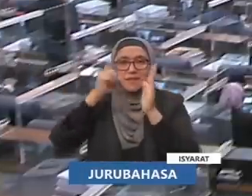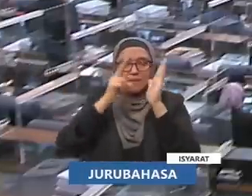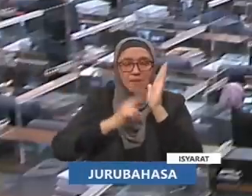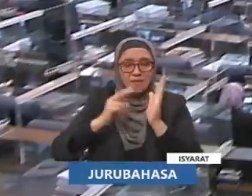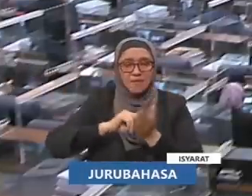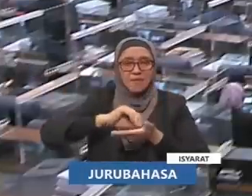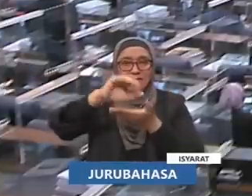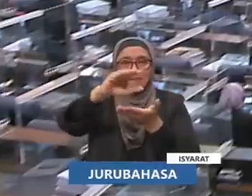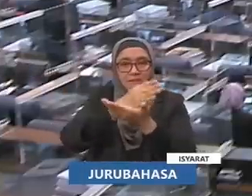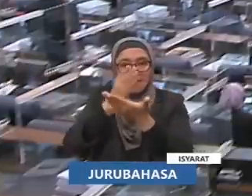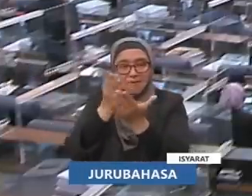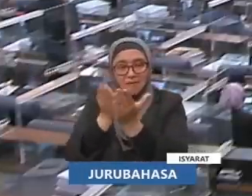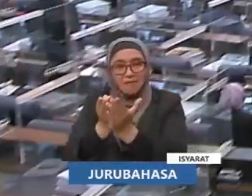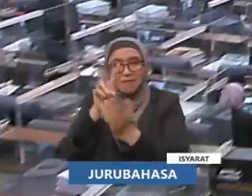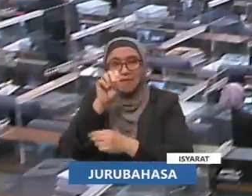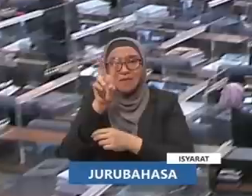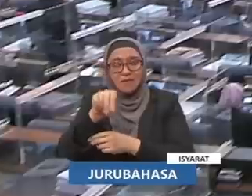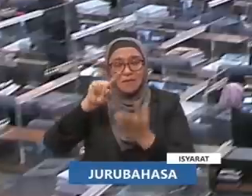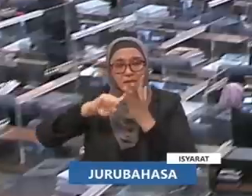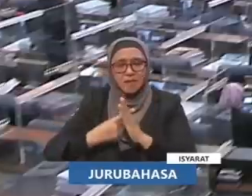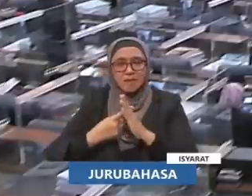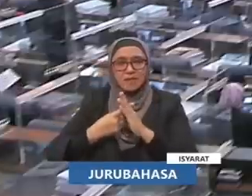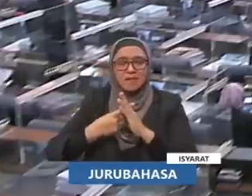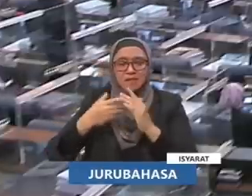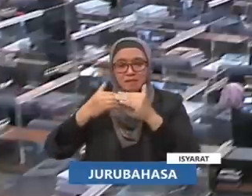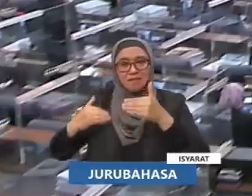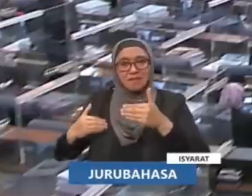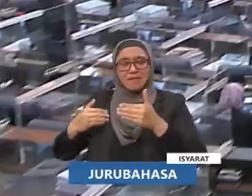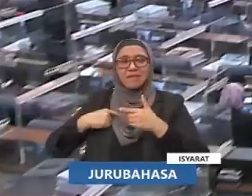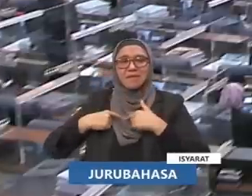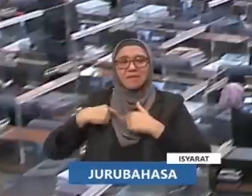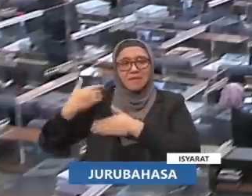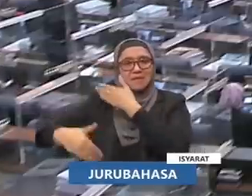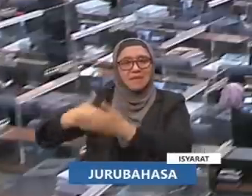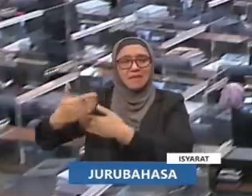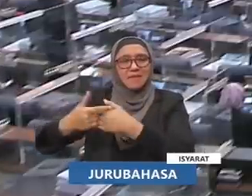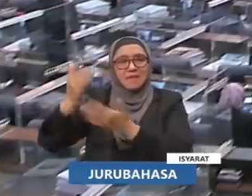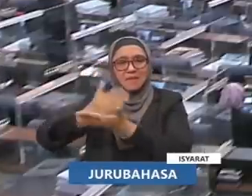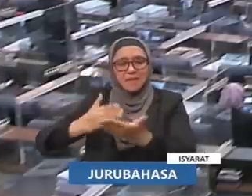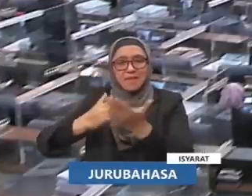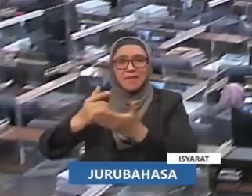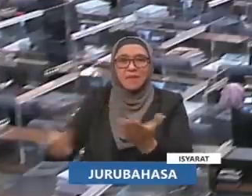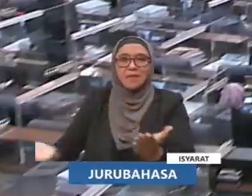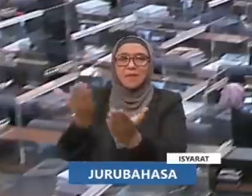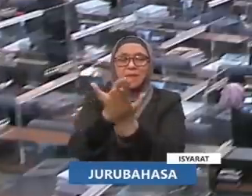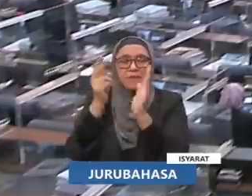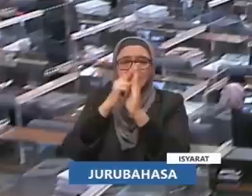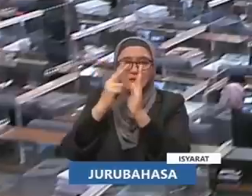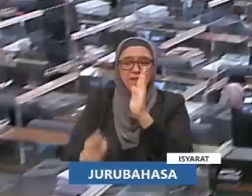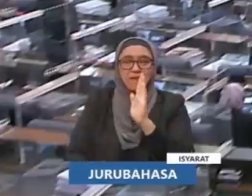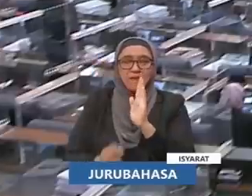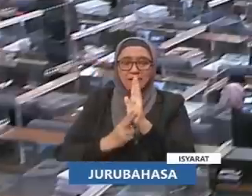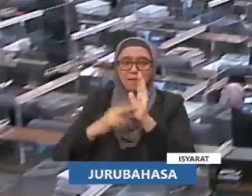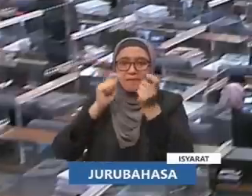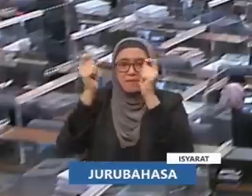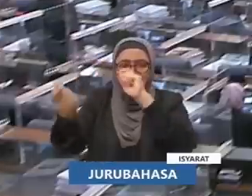yang tertinggal. Pasir Salak, Gerik umpamanya, dan begitu juga Parit. Apa yang ada? Parit,